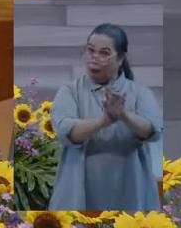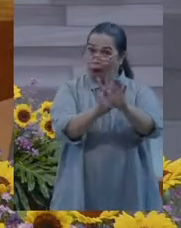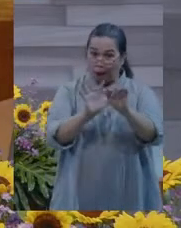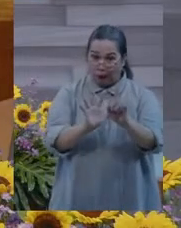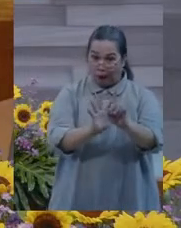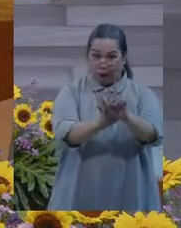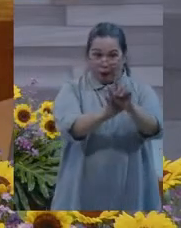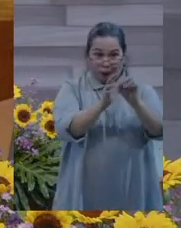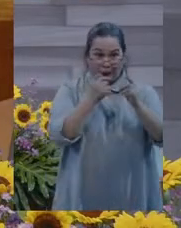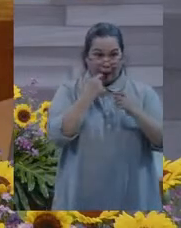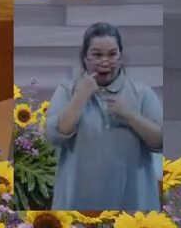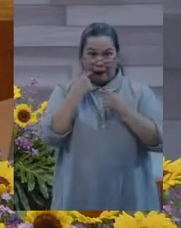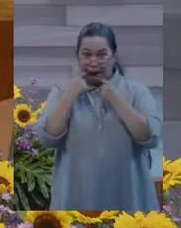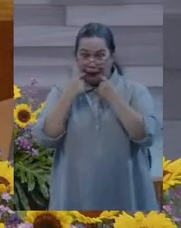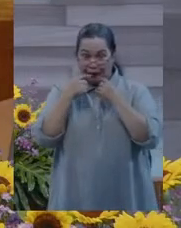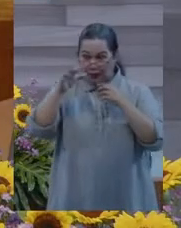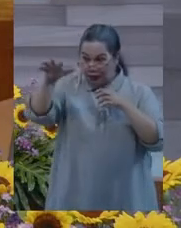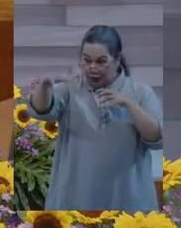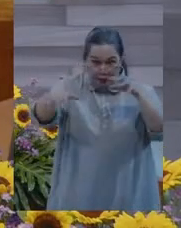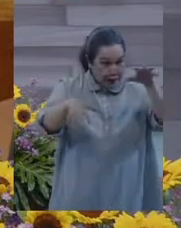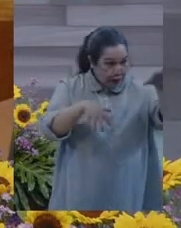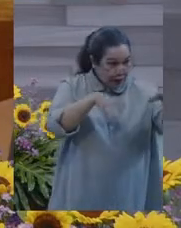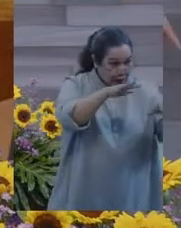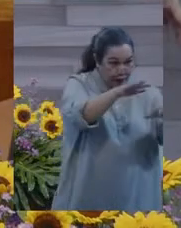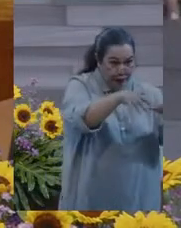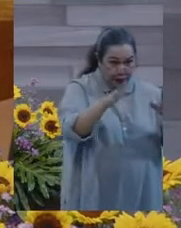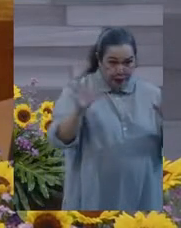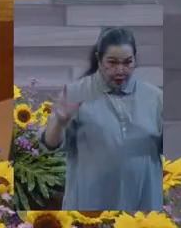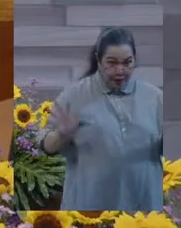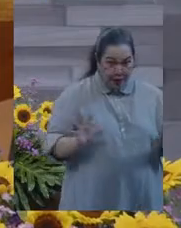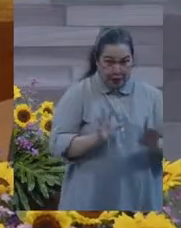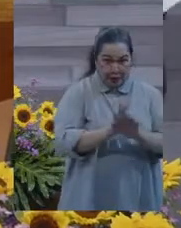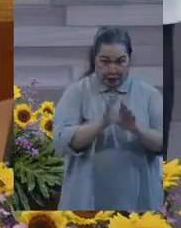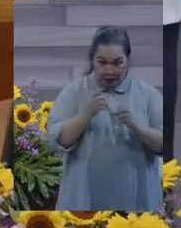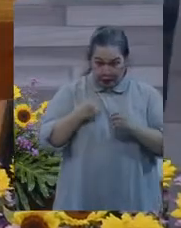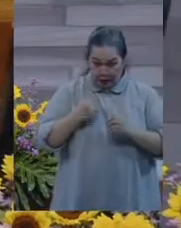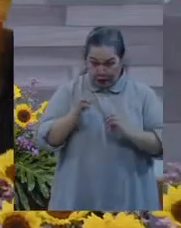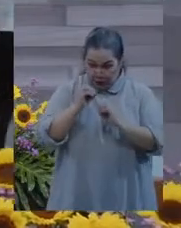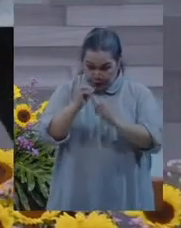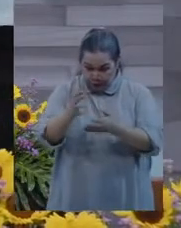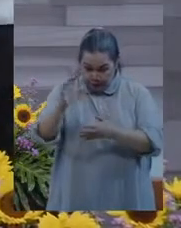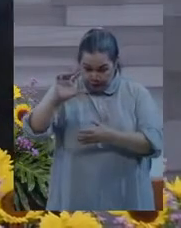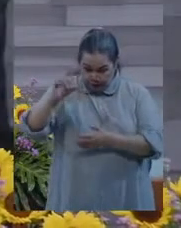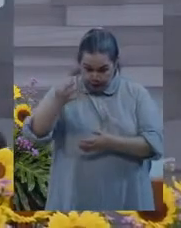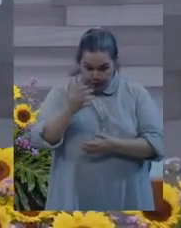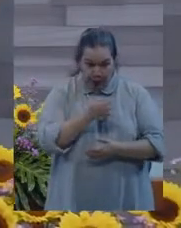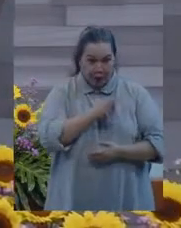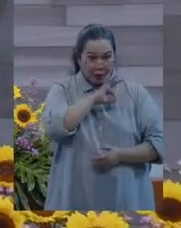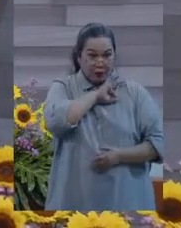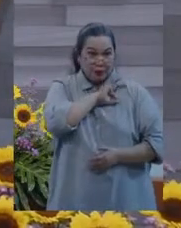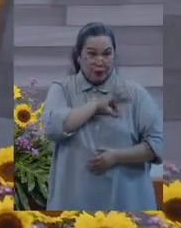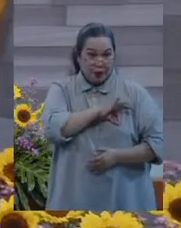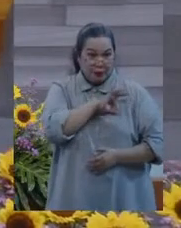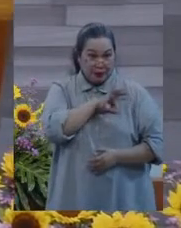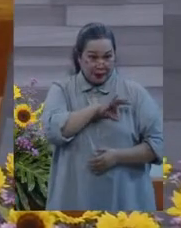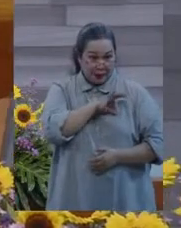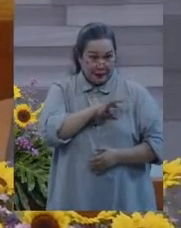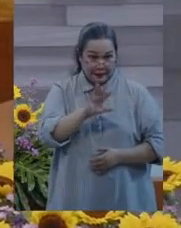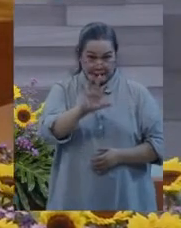Para lang mas marami silang mahakot na tao, para mas malaki ang koleksyon, para mas malaki ang ganansa nila sa kanilang